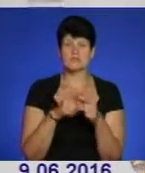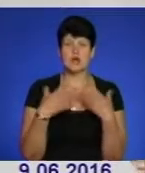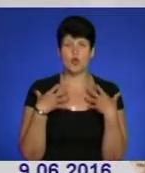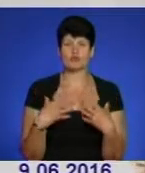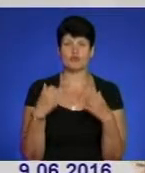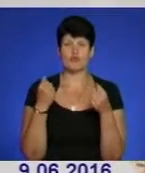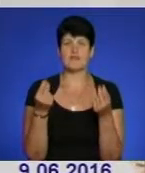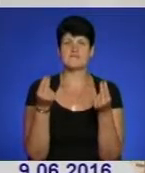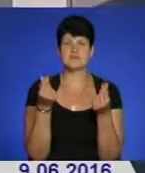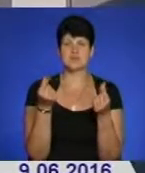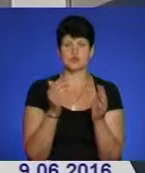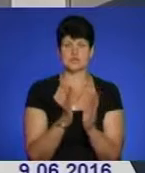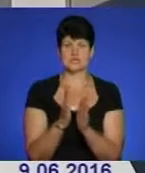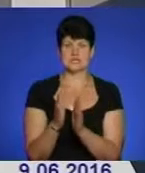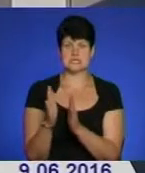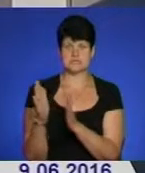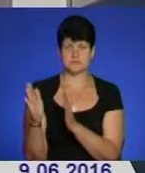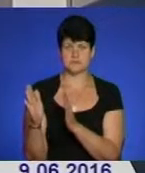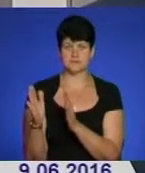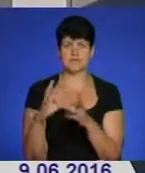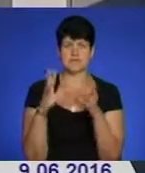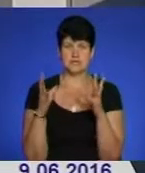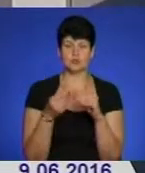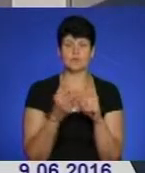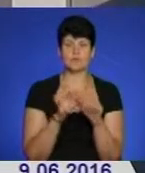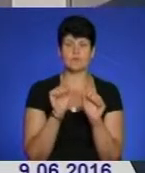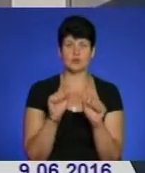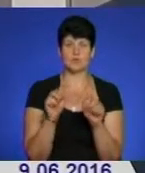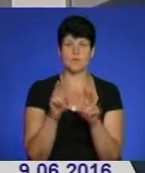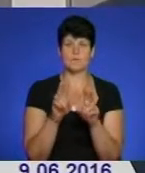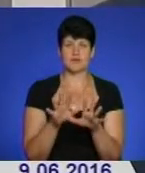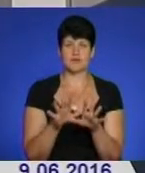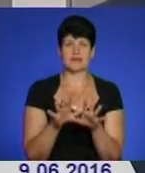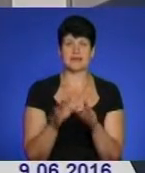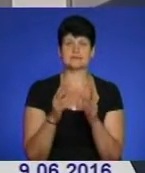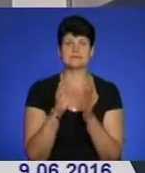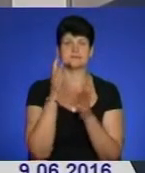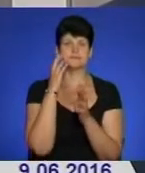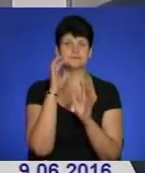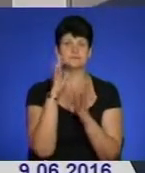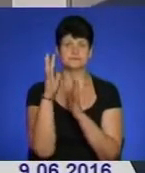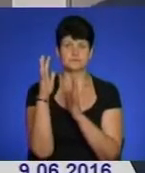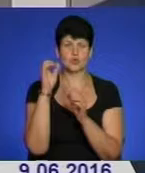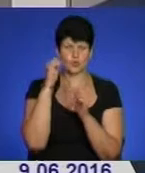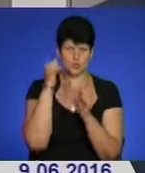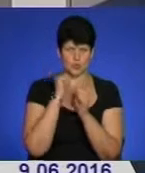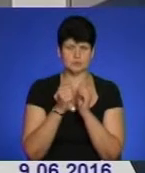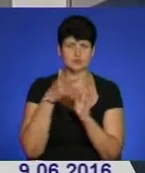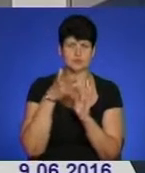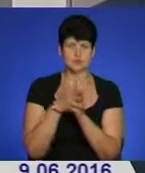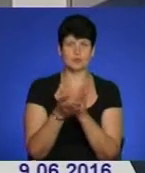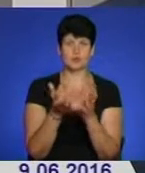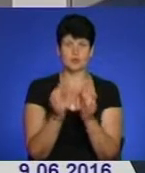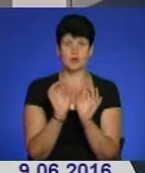оздоровленням фінансової системи. В загальному це все можна порівняти, знаєте, як з садівництвом. Тому що кожен професіонал знає, що для того, щоб отримати